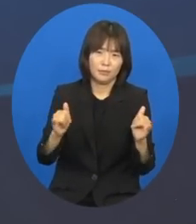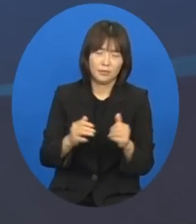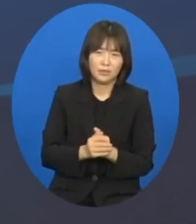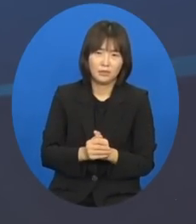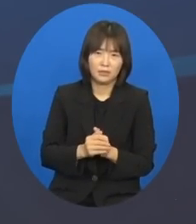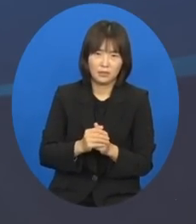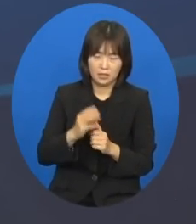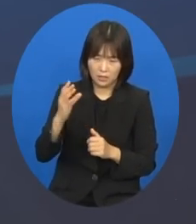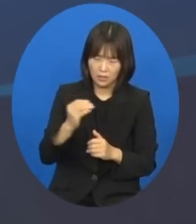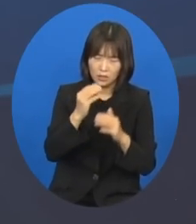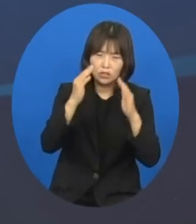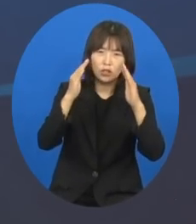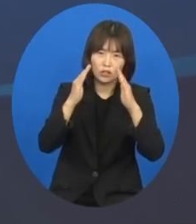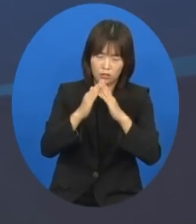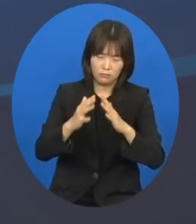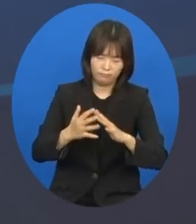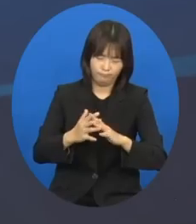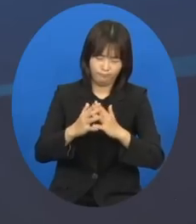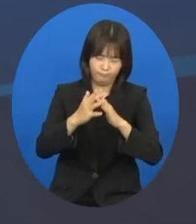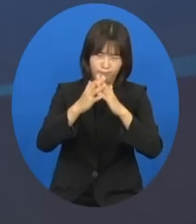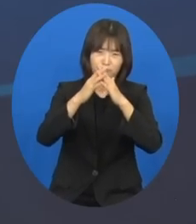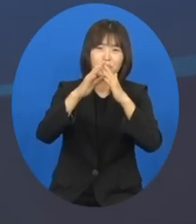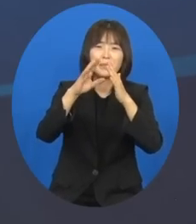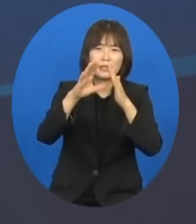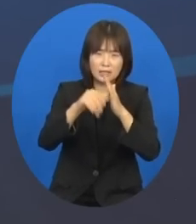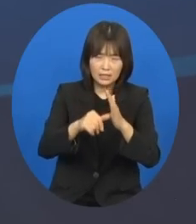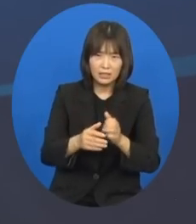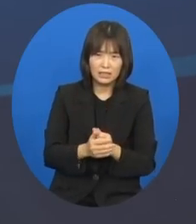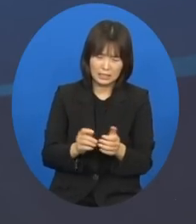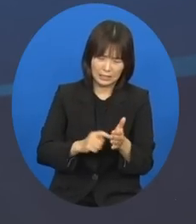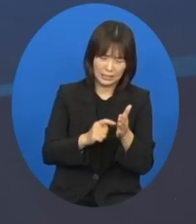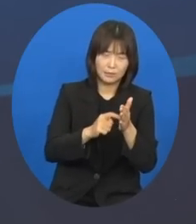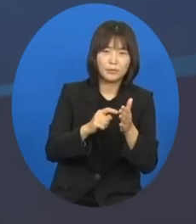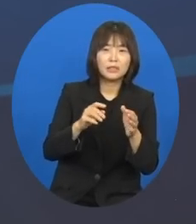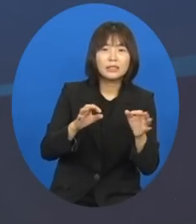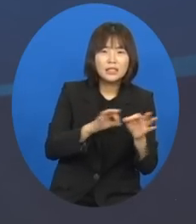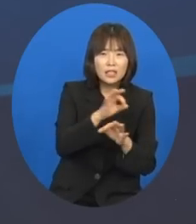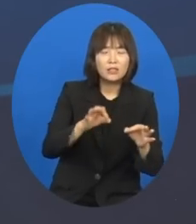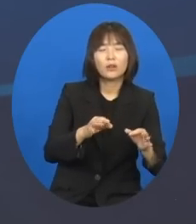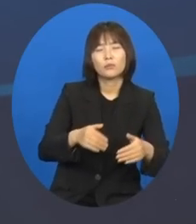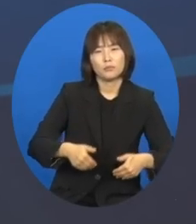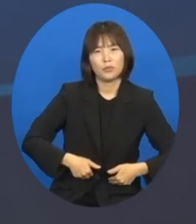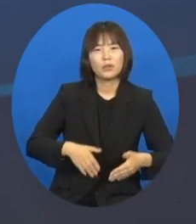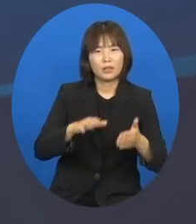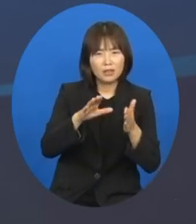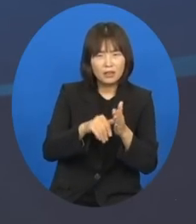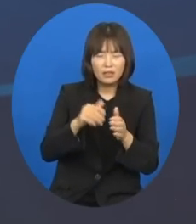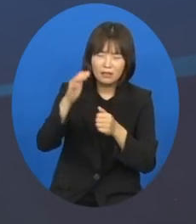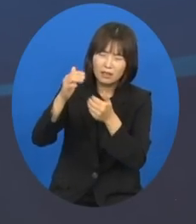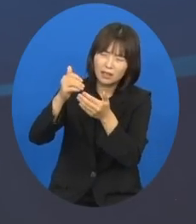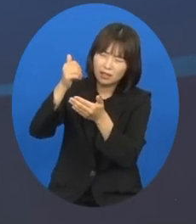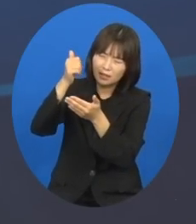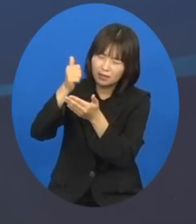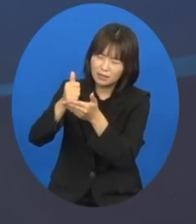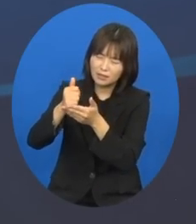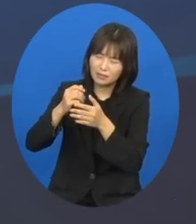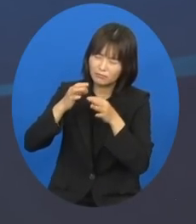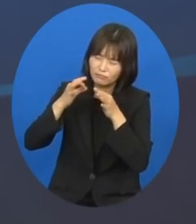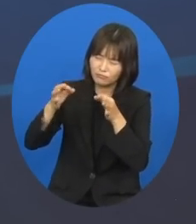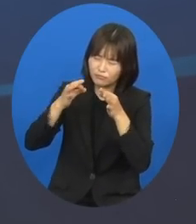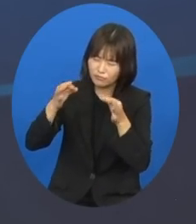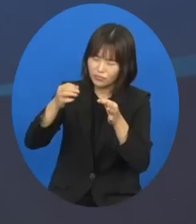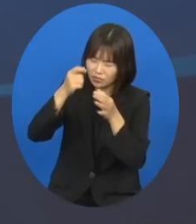성전을 세워 나갈 때 급하게 급하게 재정이 필요할 때 하나님에서 부르짖어